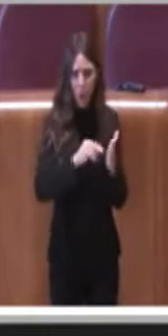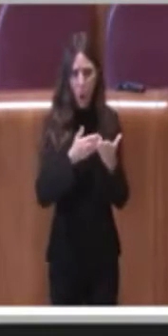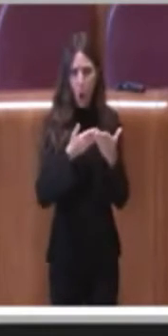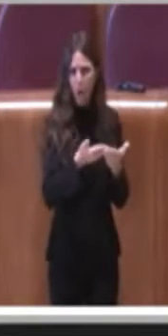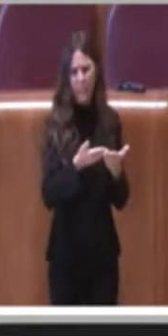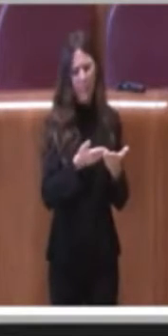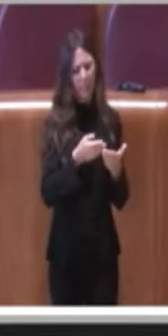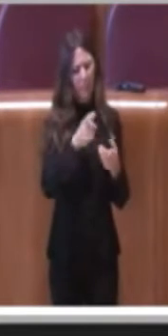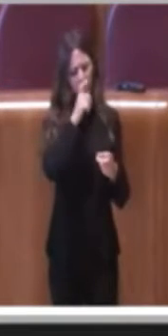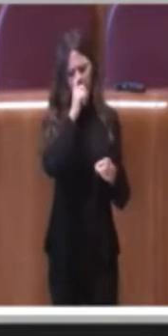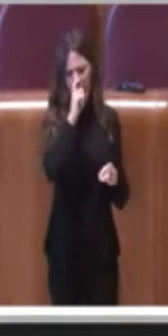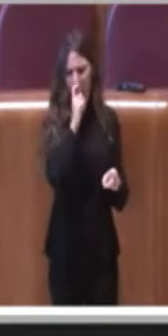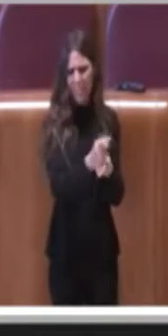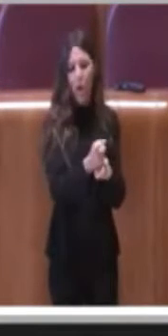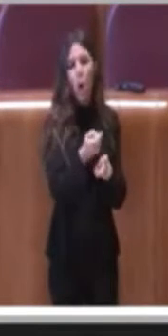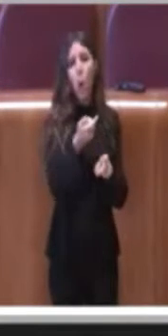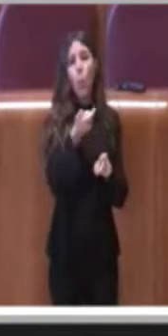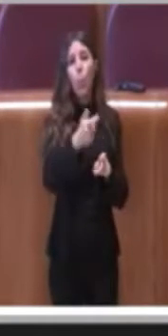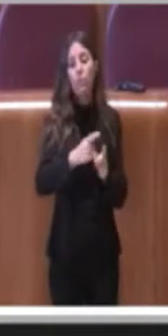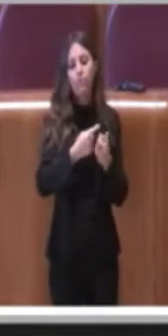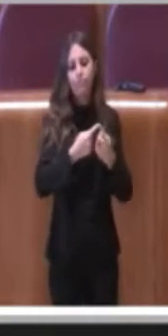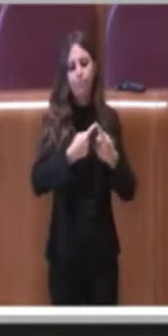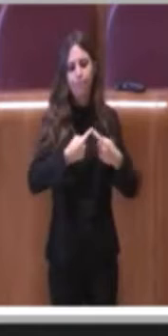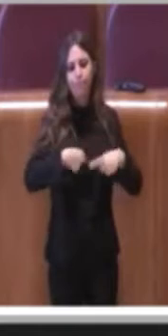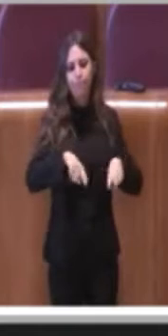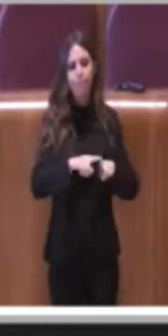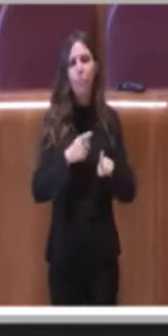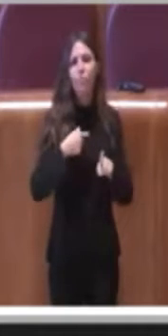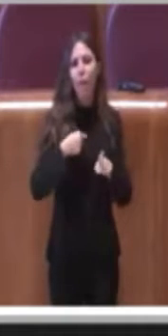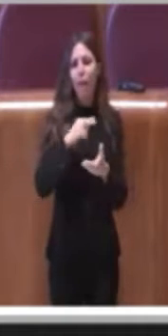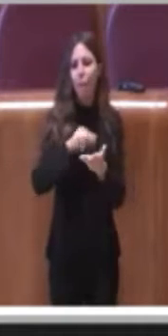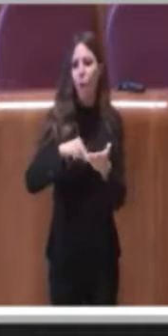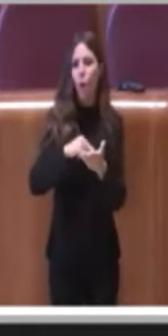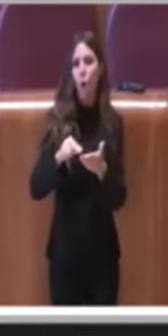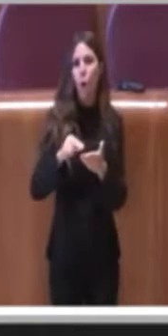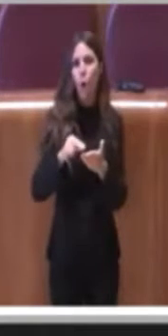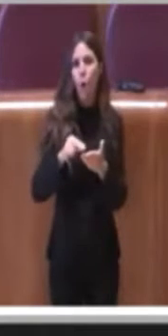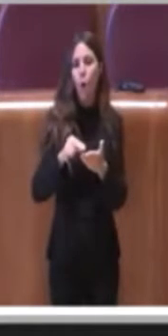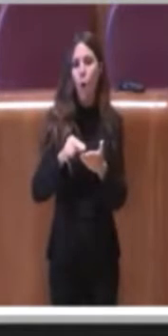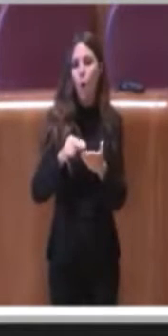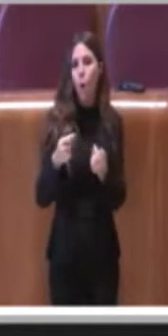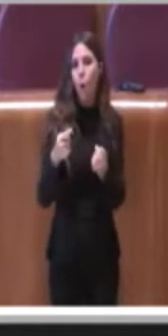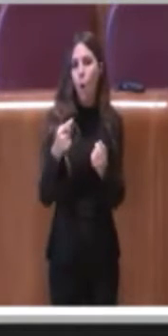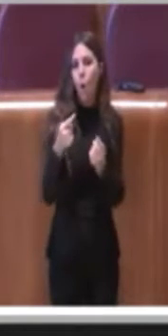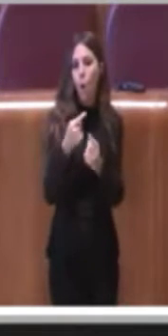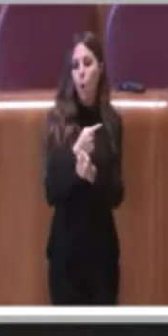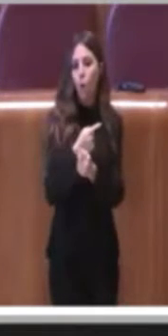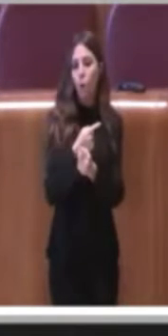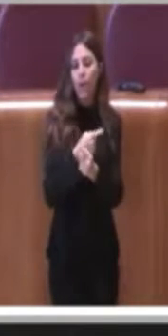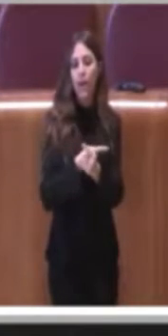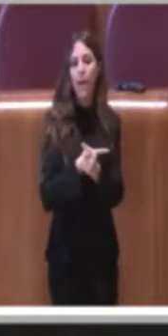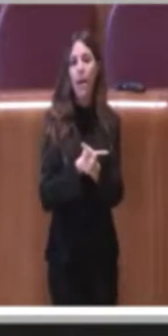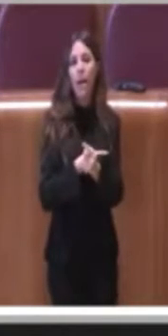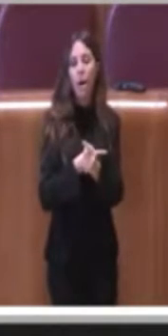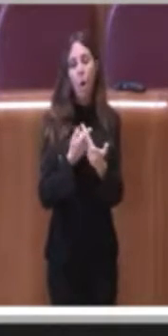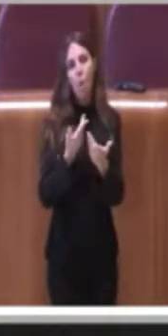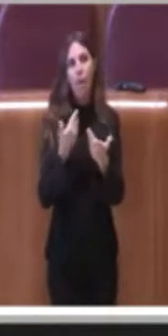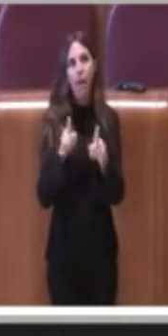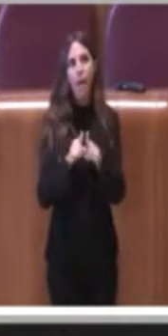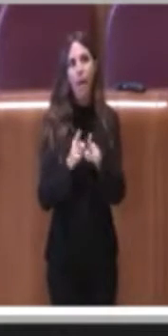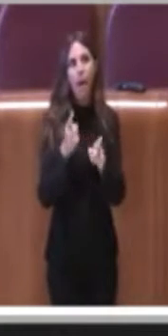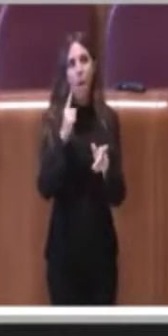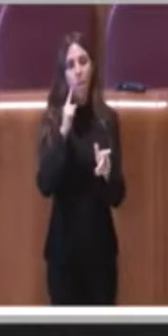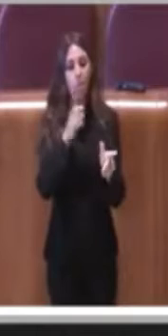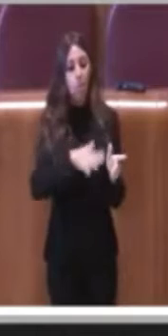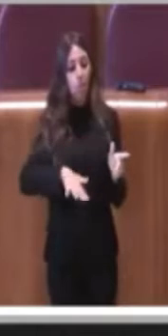in commissione si vota no al riportare delle zone di Roma